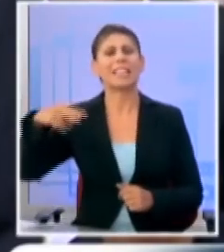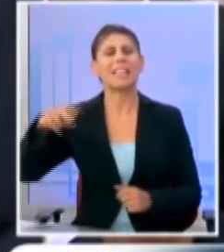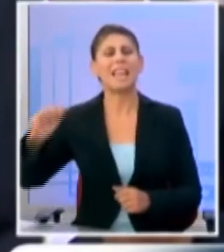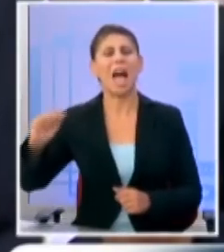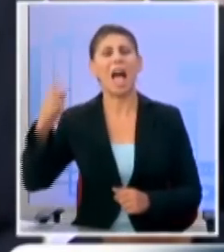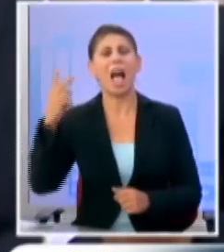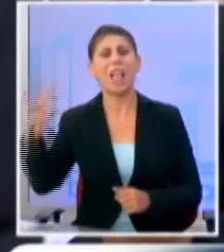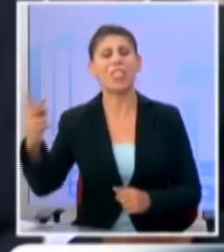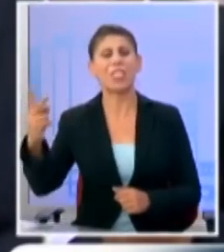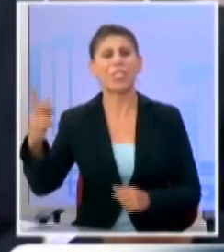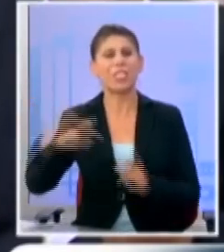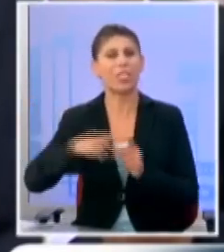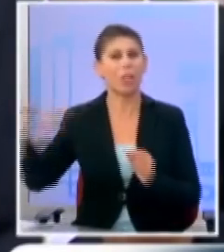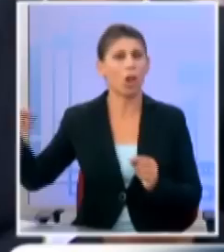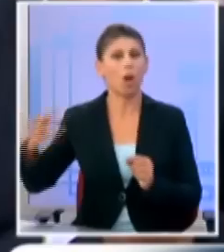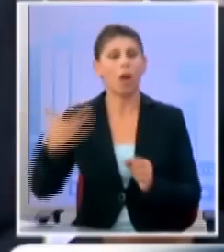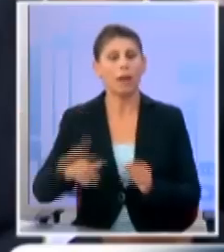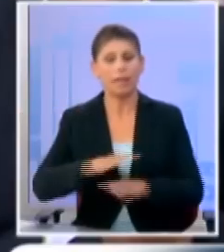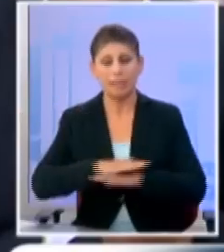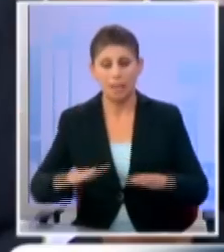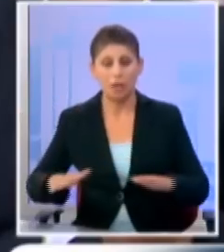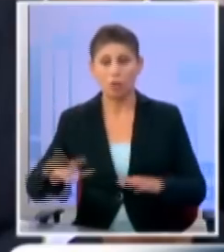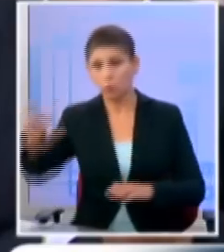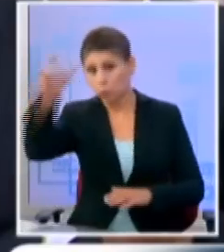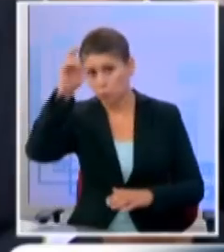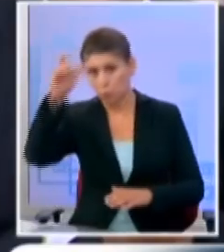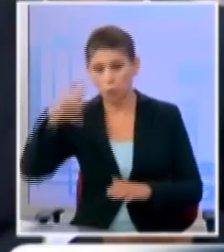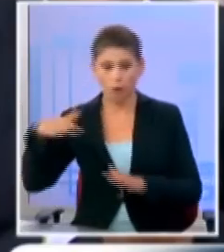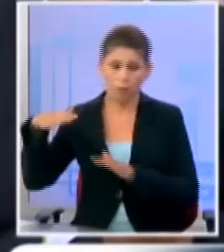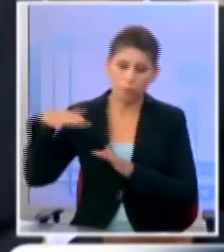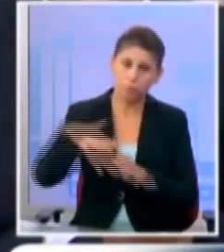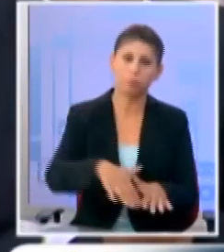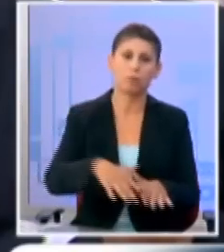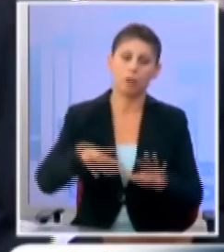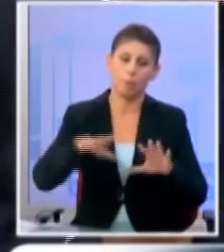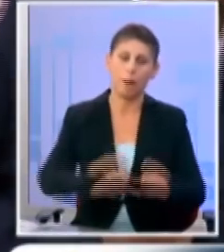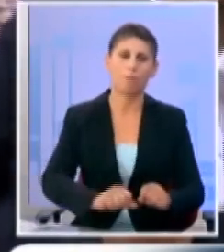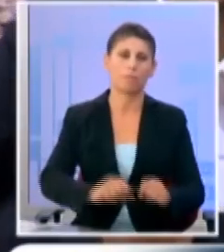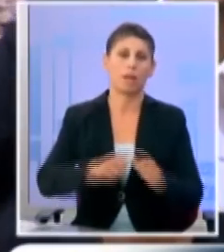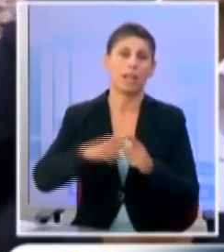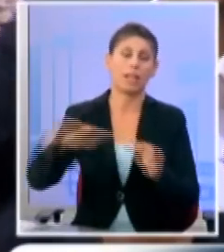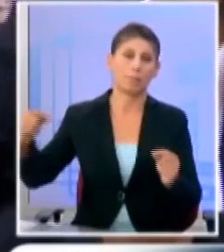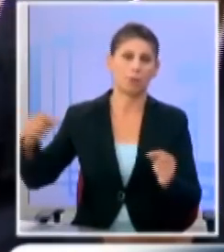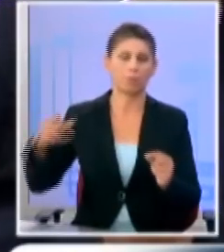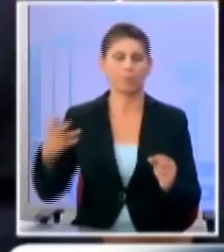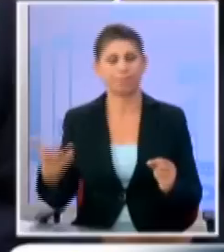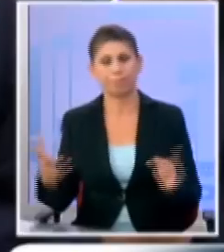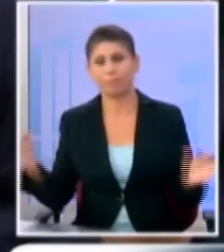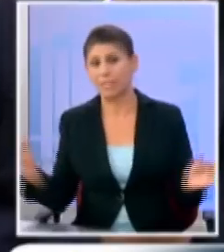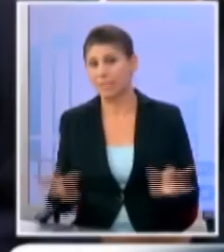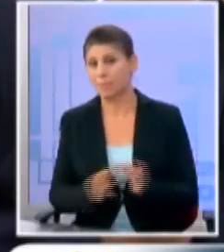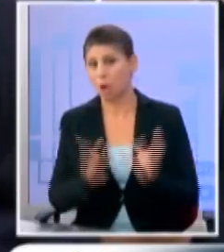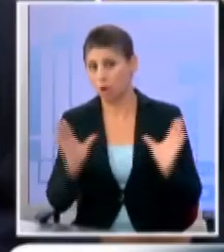την ολοκλήρωση της εισβολής της τουρκικής εισβολής στην Κύπρο. Κατά μία λοιπόν συγκυρία,